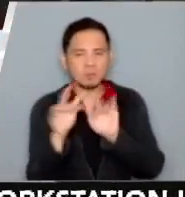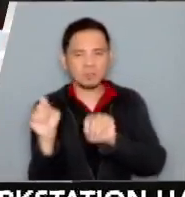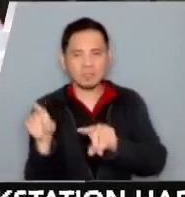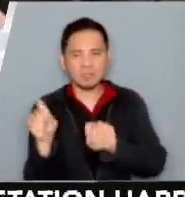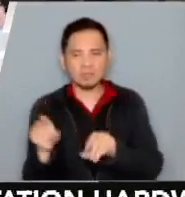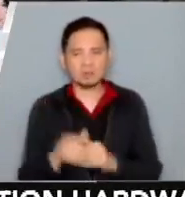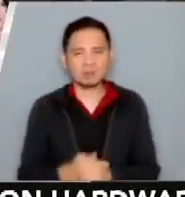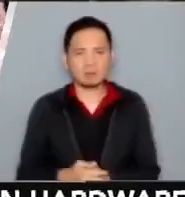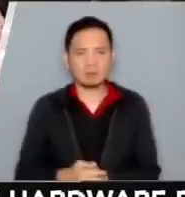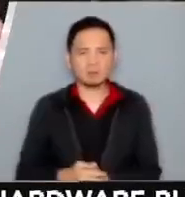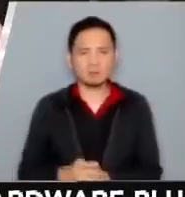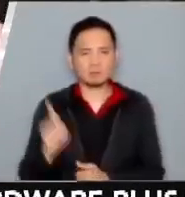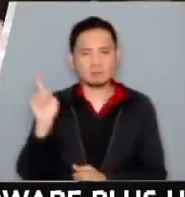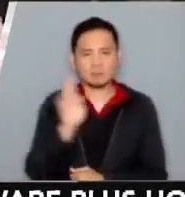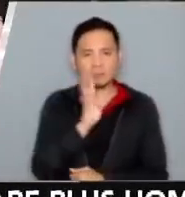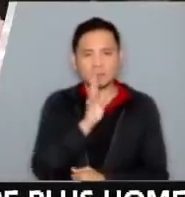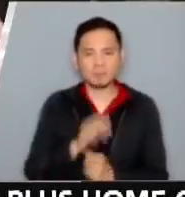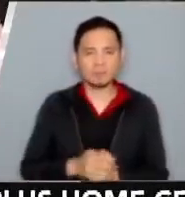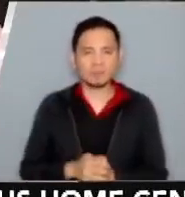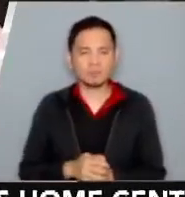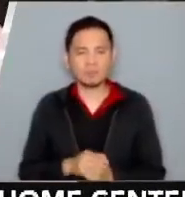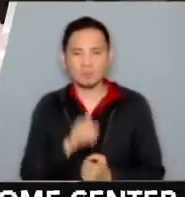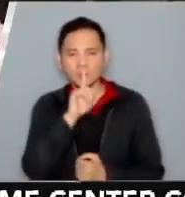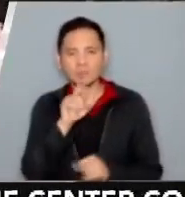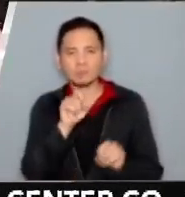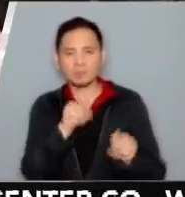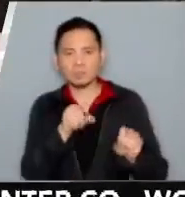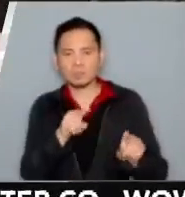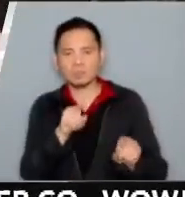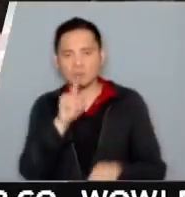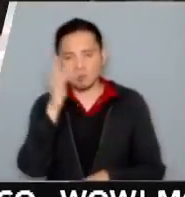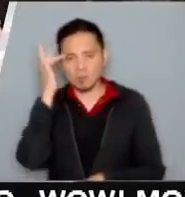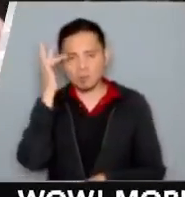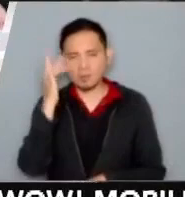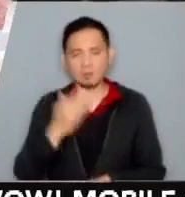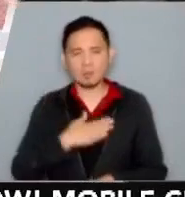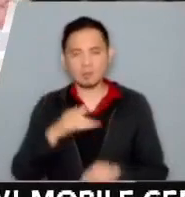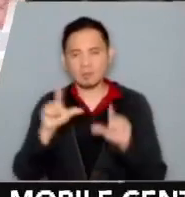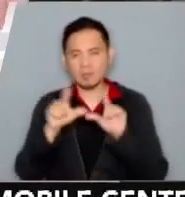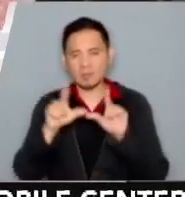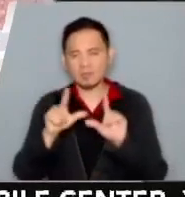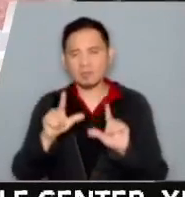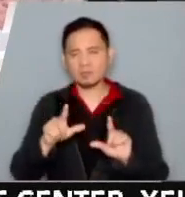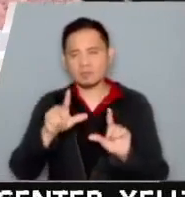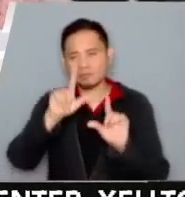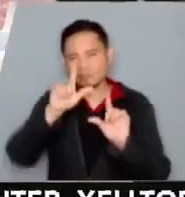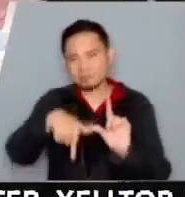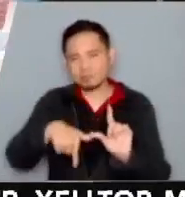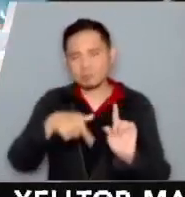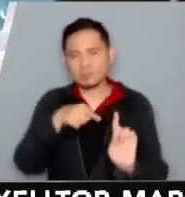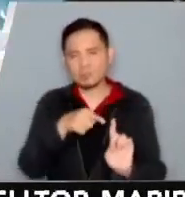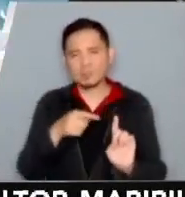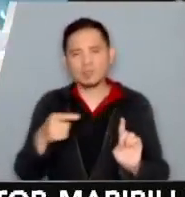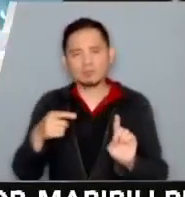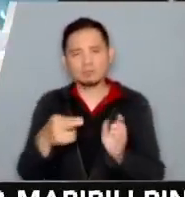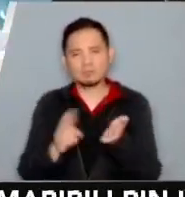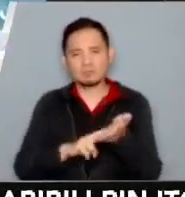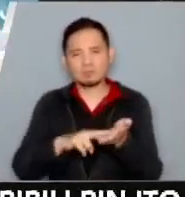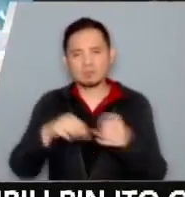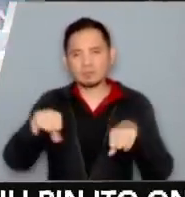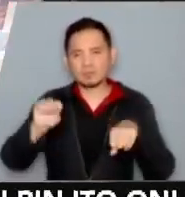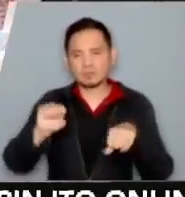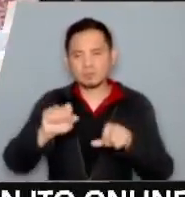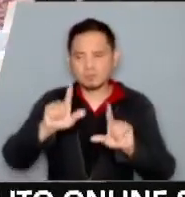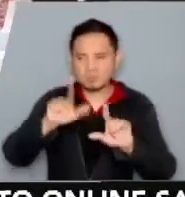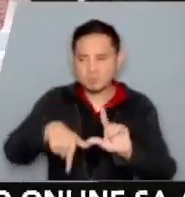po kayo. Nga po sir, nag-expired po kasi yung registro ng motor ko sir, kaya masok po ako sa pagkana